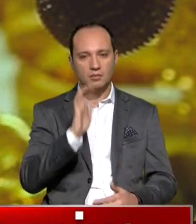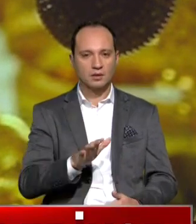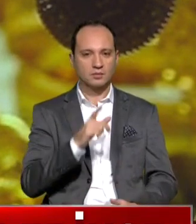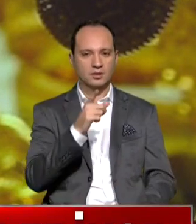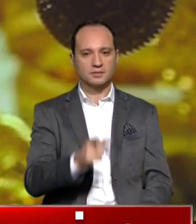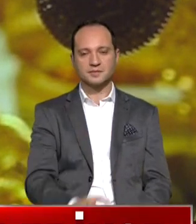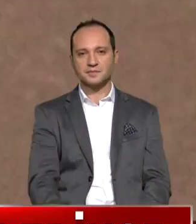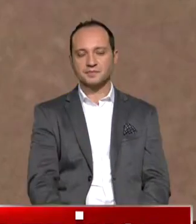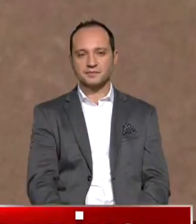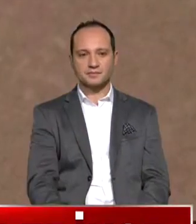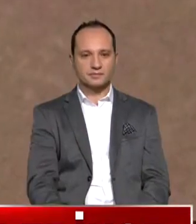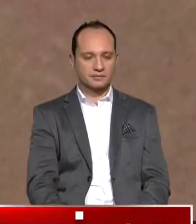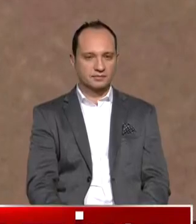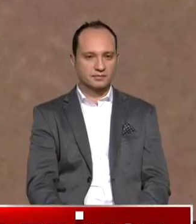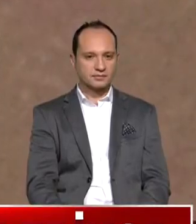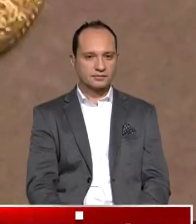beklemede.